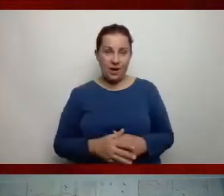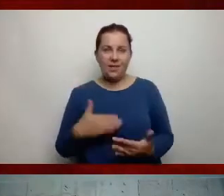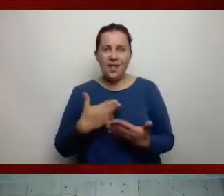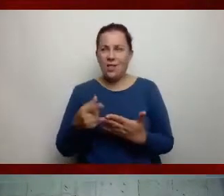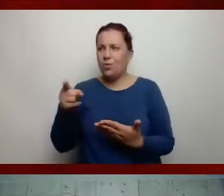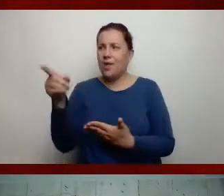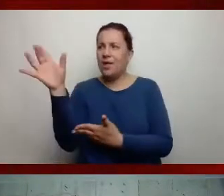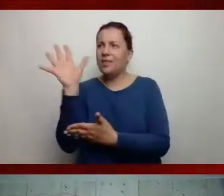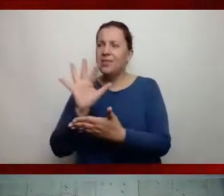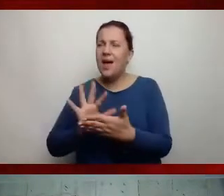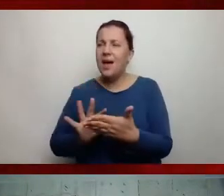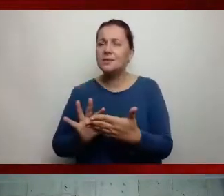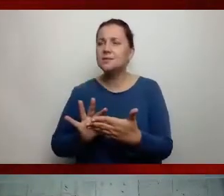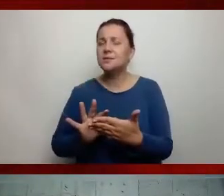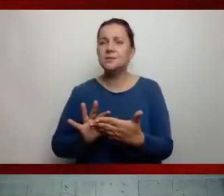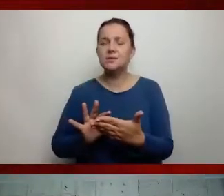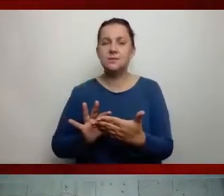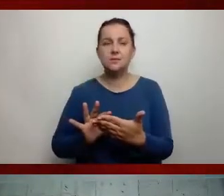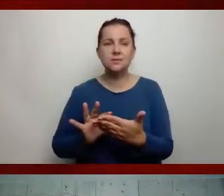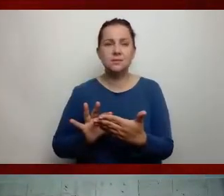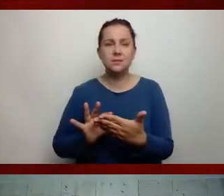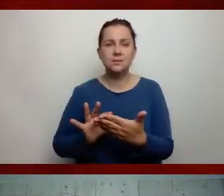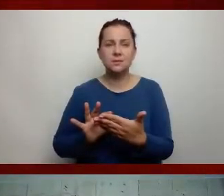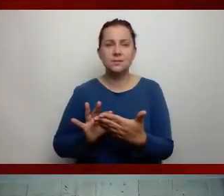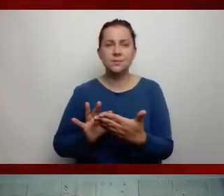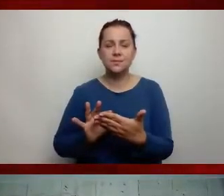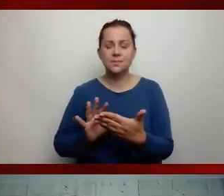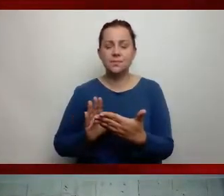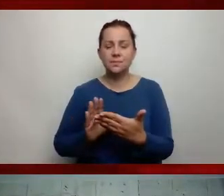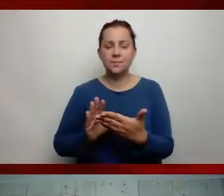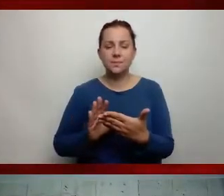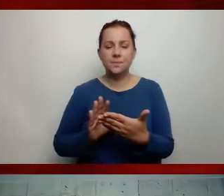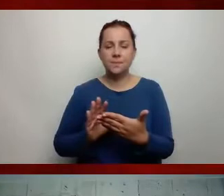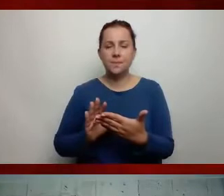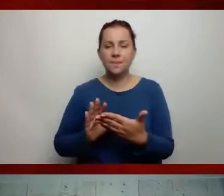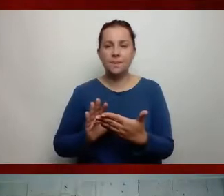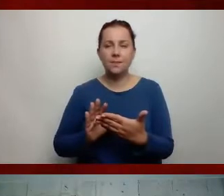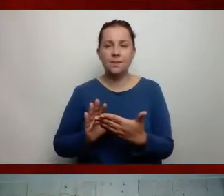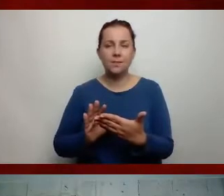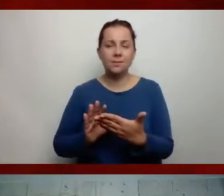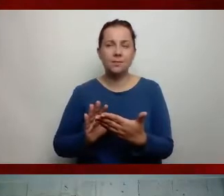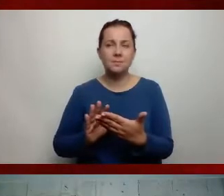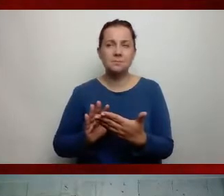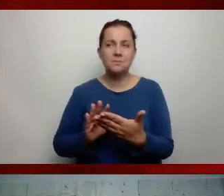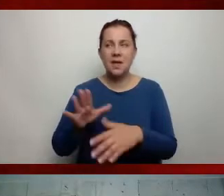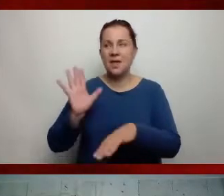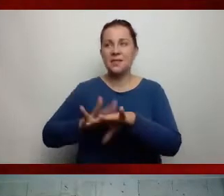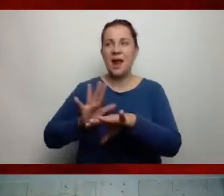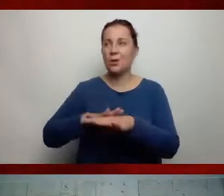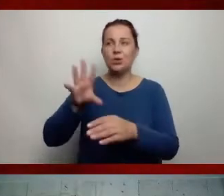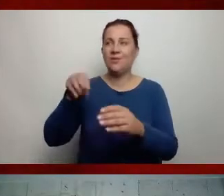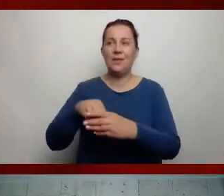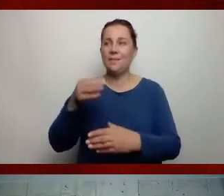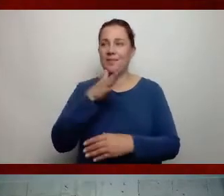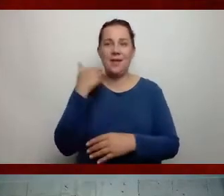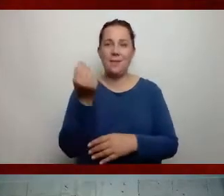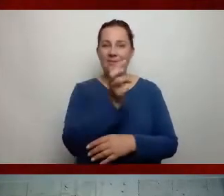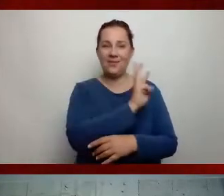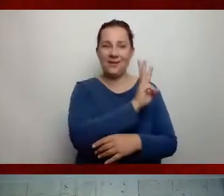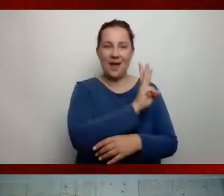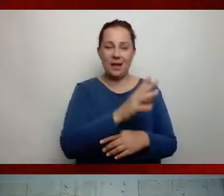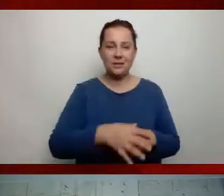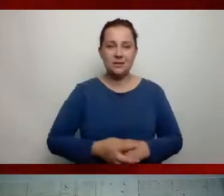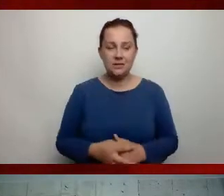w ten sposób, jeżeli się wykreśli w ten czy inny sposób Witkacego. Przestanie być na